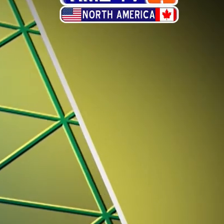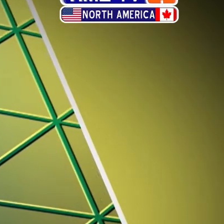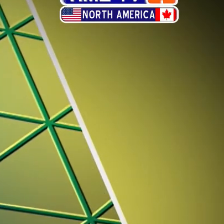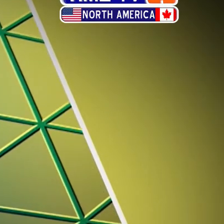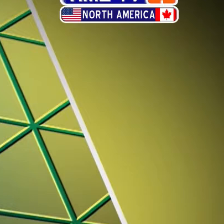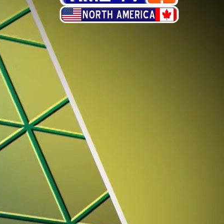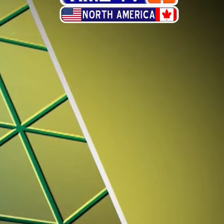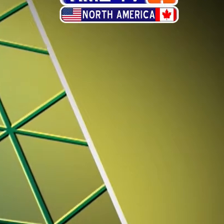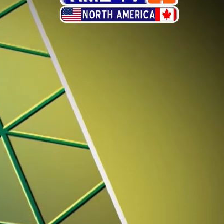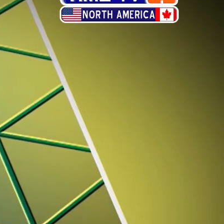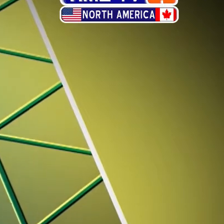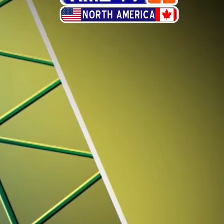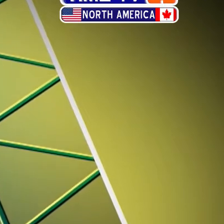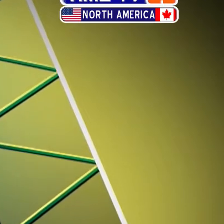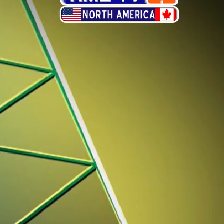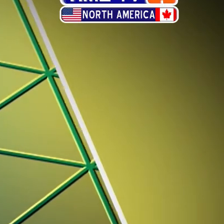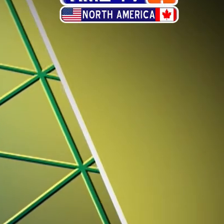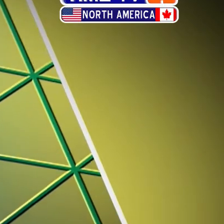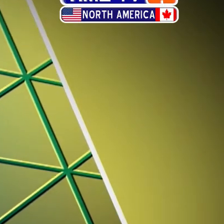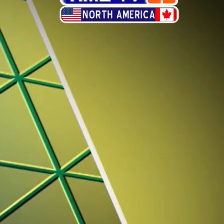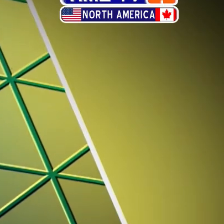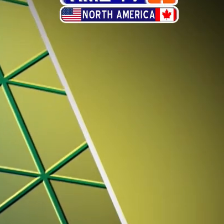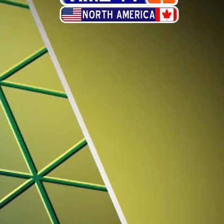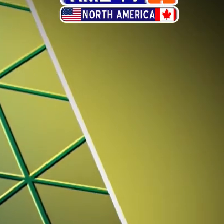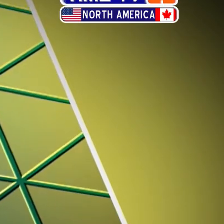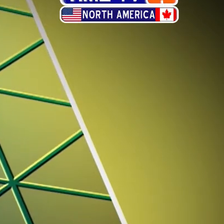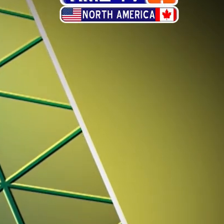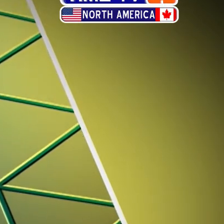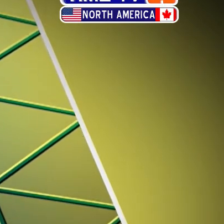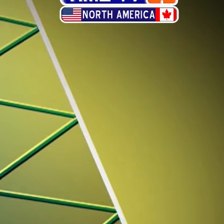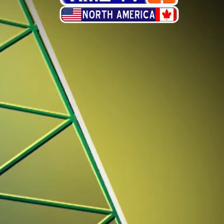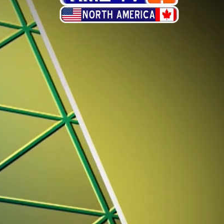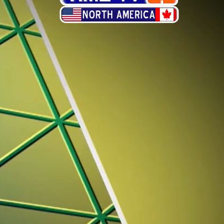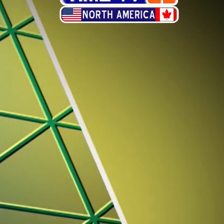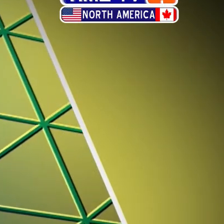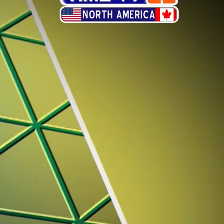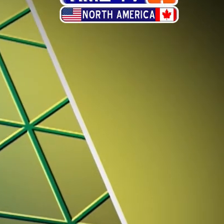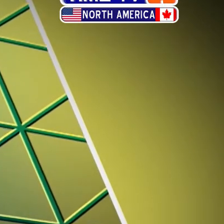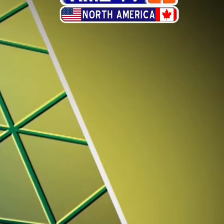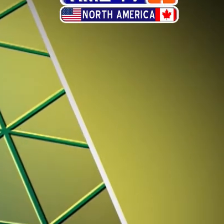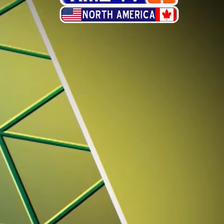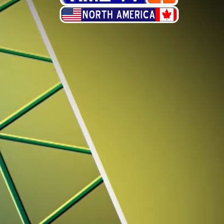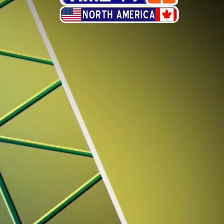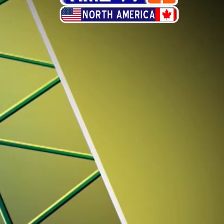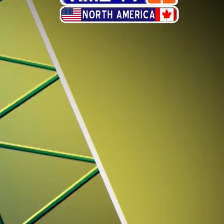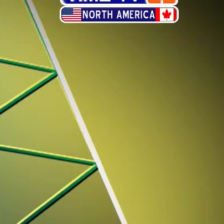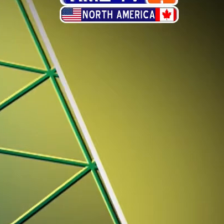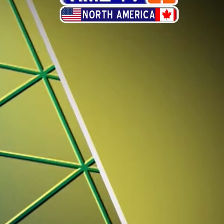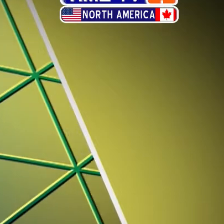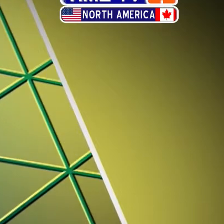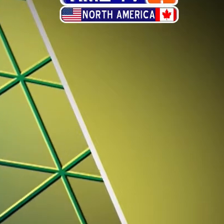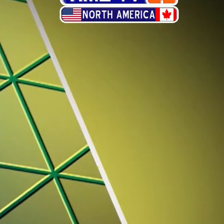ਦਰ 'ਚ ਕਮੀ ਹੁੰਦੀ ਹੈ ਤਾਂ ਇਸ ਪ੍ਰੋਗਰਾਮ ਨੂੰ 30 ਜੂਨ ਤੋਂ ਪਹਿਲਾਂ ਵੀ ਖਤਮ ਕੀਤਾ ਜਾ ਸਕਦਾ ਹੈ। ਜ਼ਿਕਰਯੋਗ ਹੈ ਕਿ ਇਸ ਸਮੇਂ ਬੀਸੀ ਅੰਦਰ 1000 ਲੋਕ